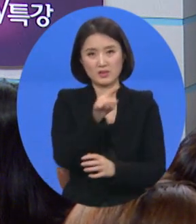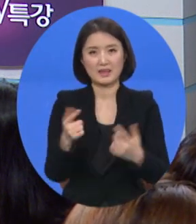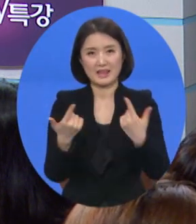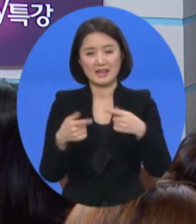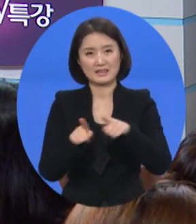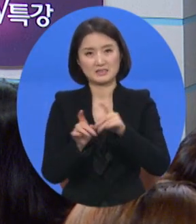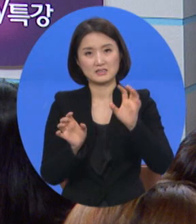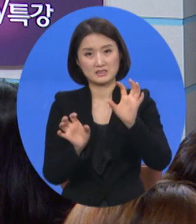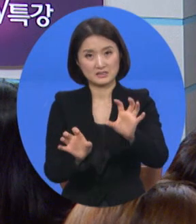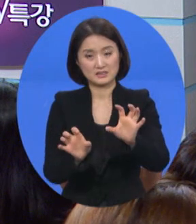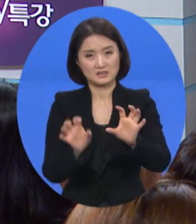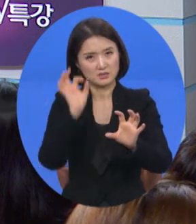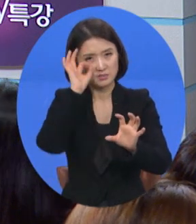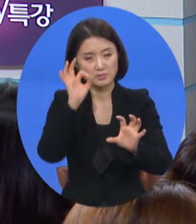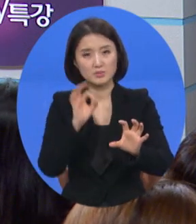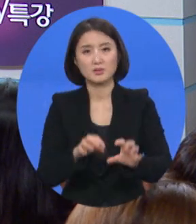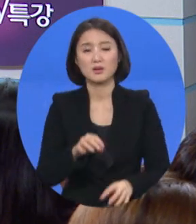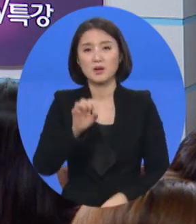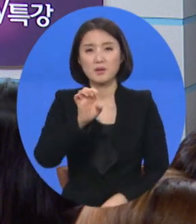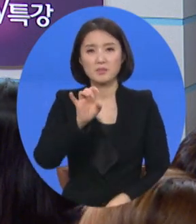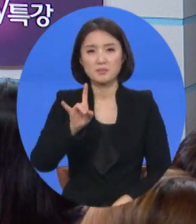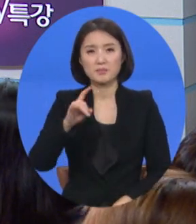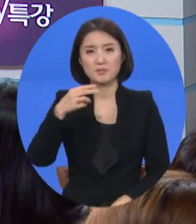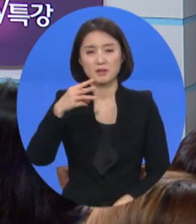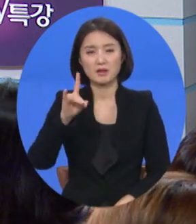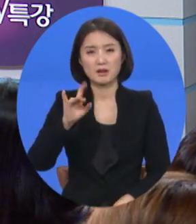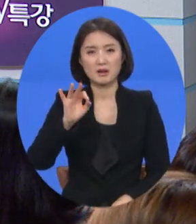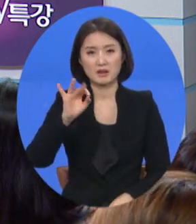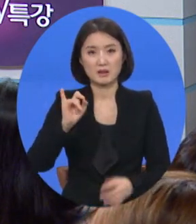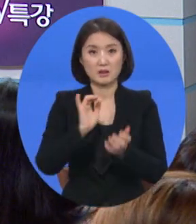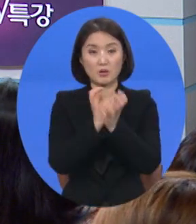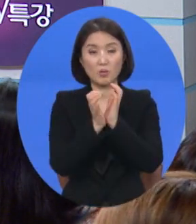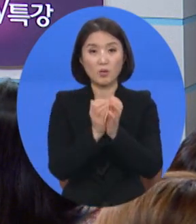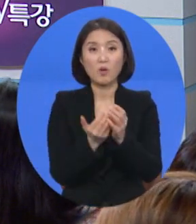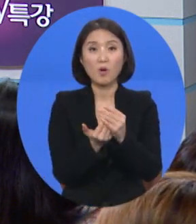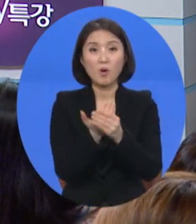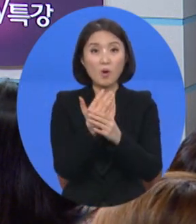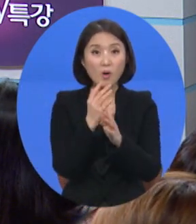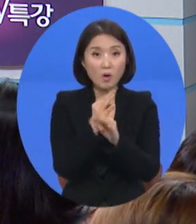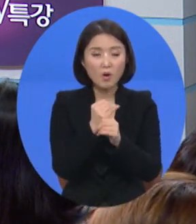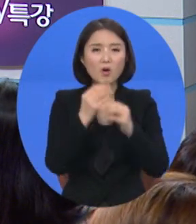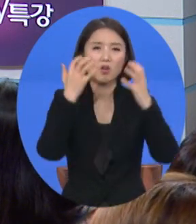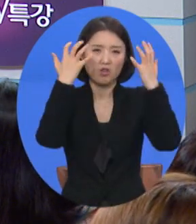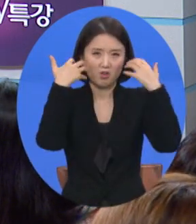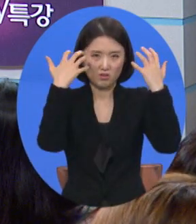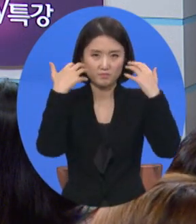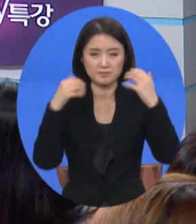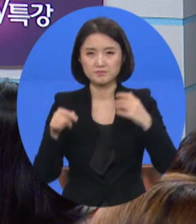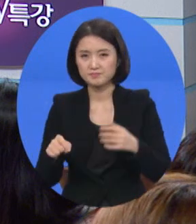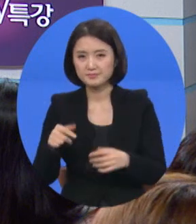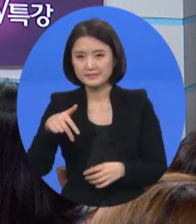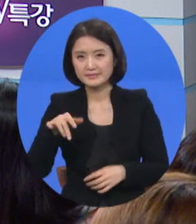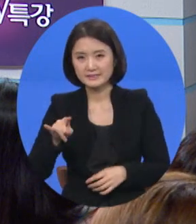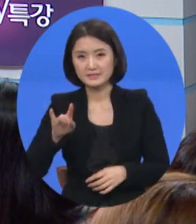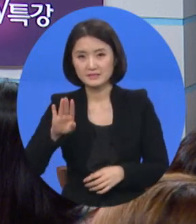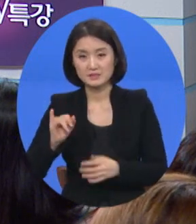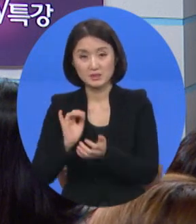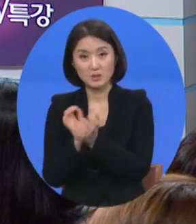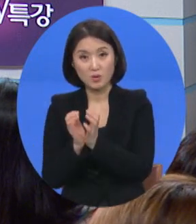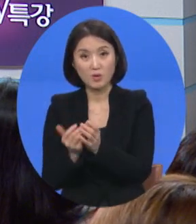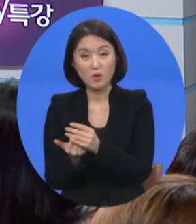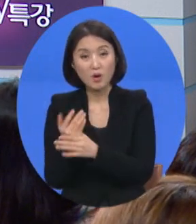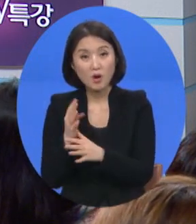지은 제피 입니까 요런게 핍니다 제비꽃은 언제 피웁니까 보험의